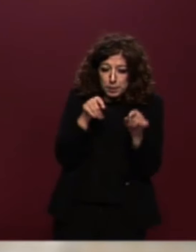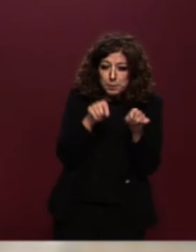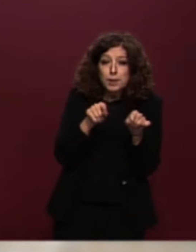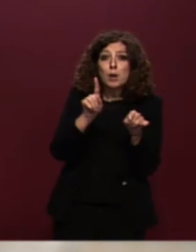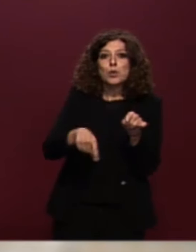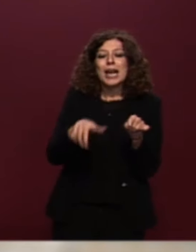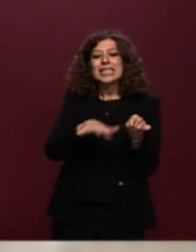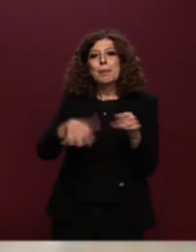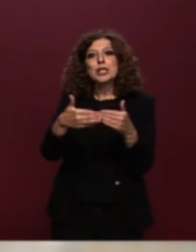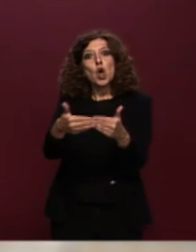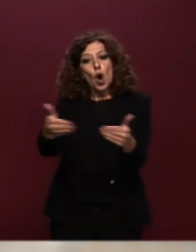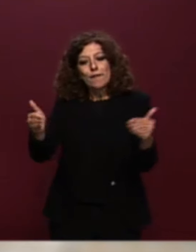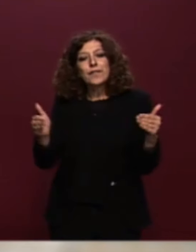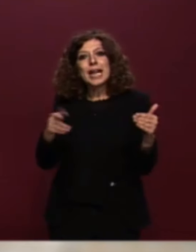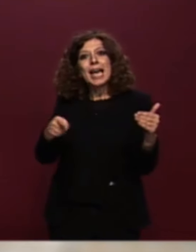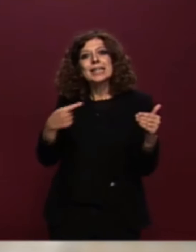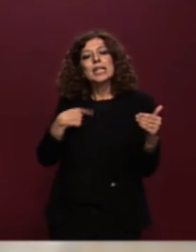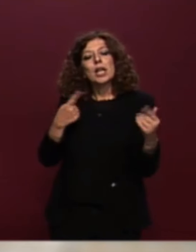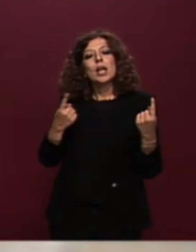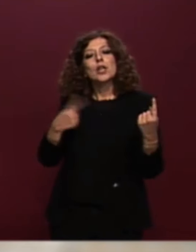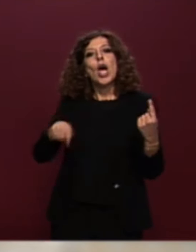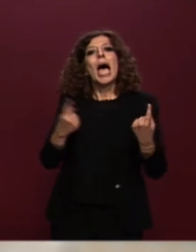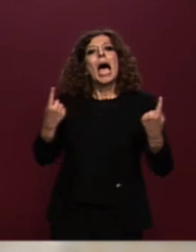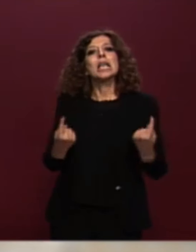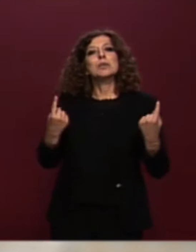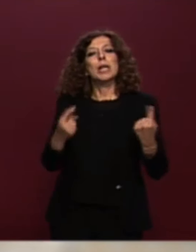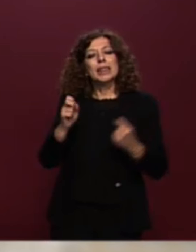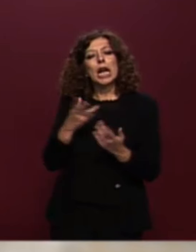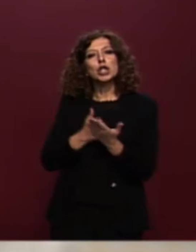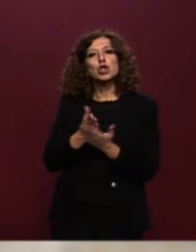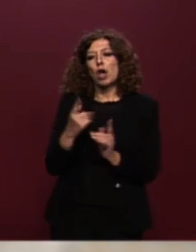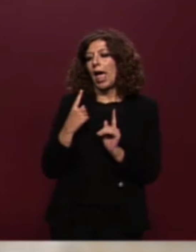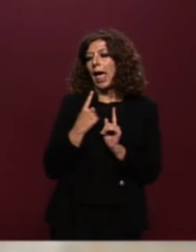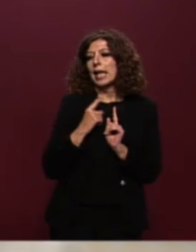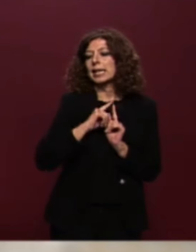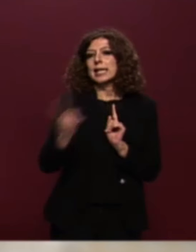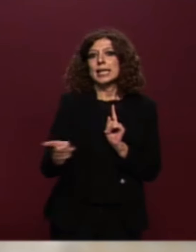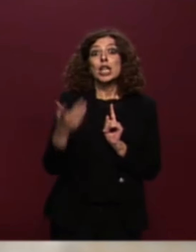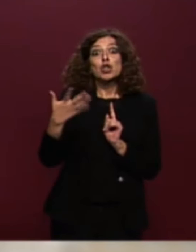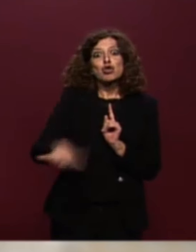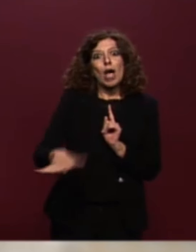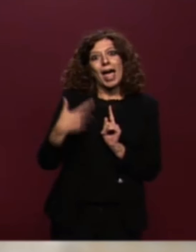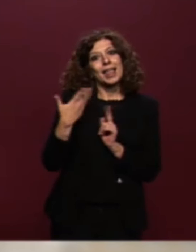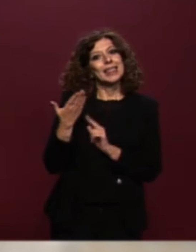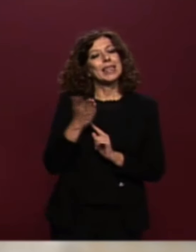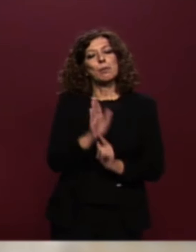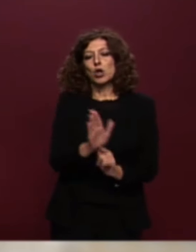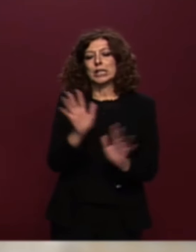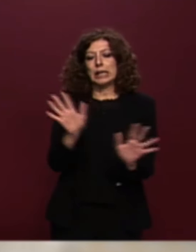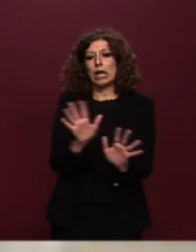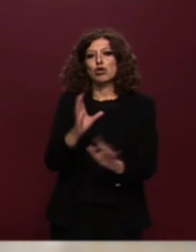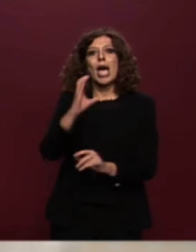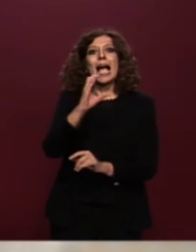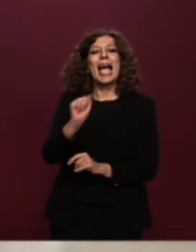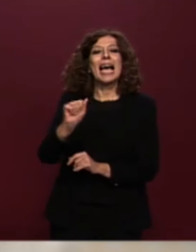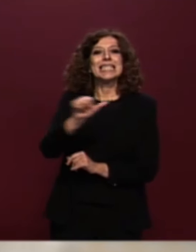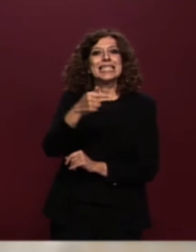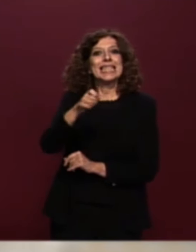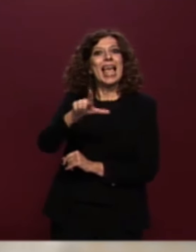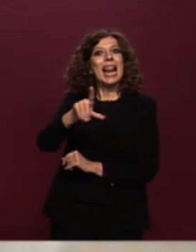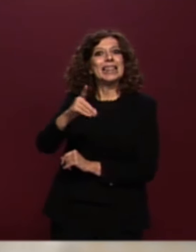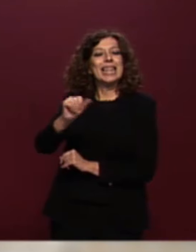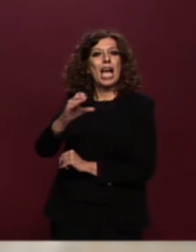che aspettiamo con urgenza da ormai 13 anni, come dimostra la tragedia di Casteldaccia, solo per fare un esempio. Di recente